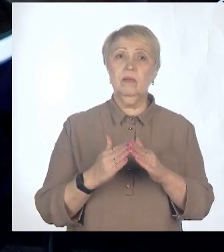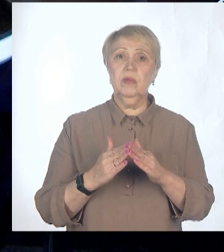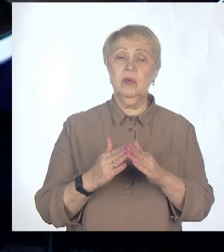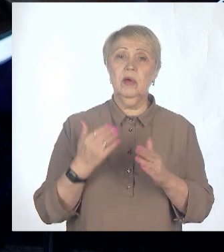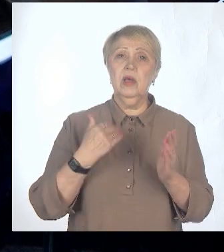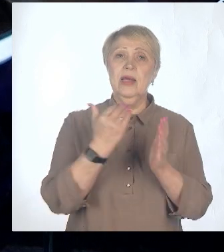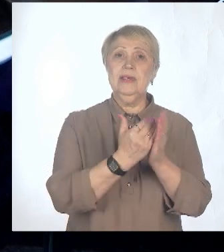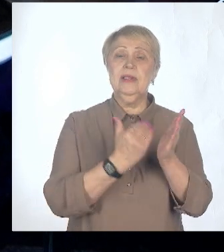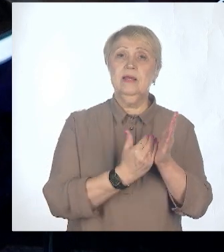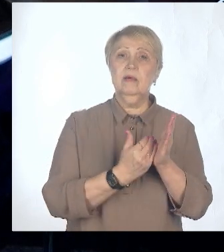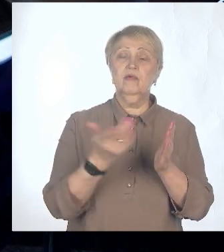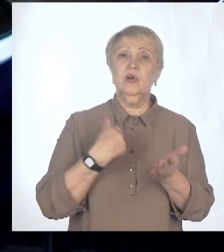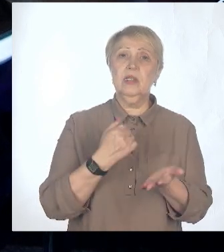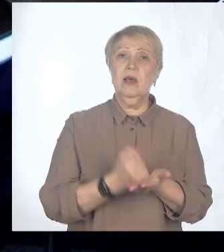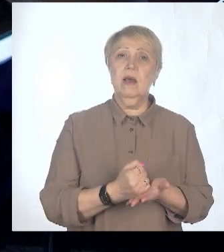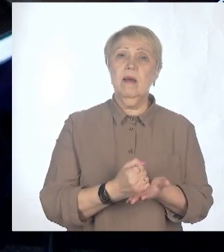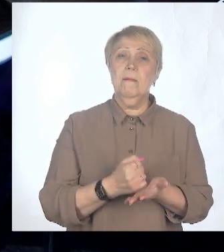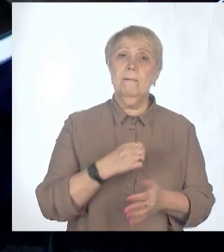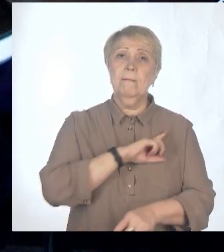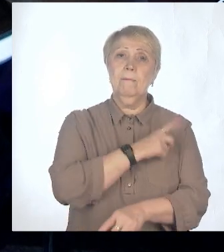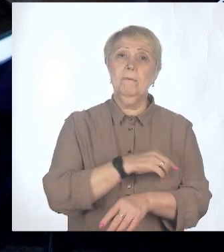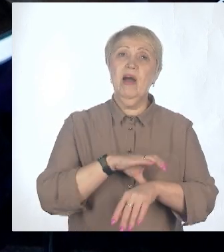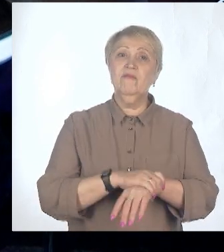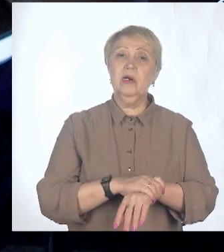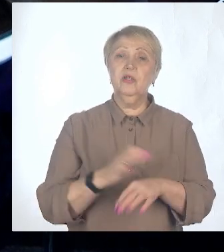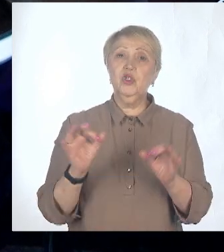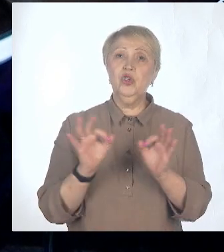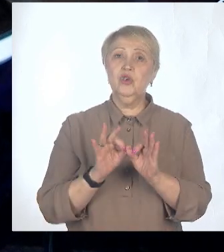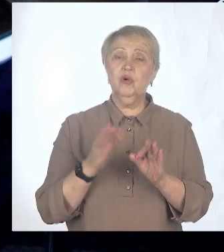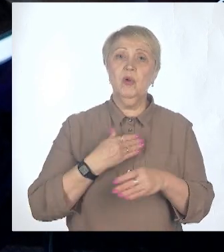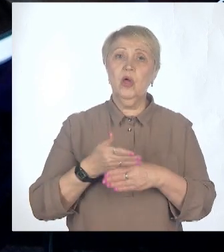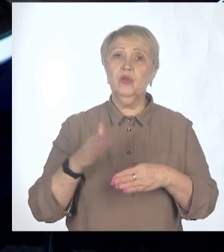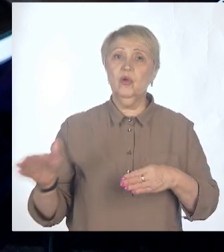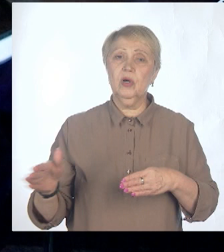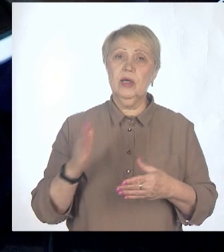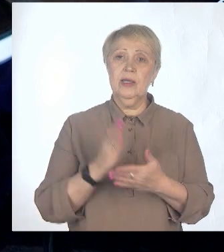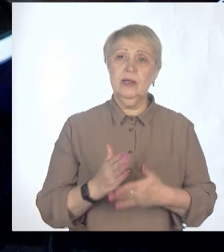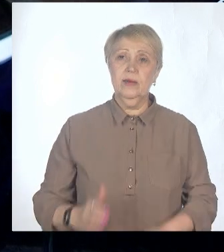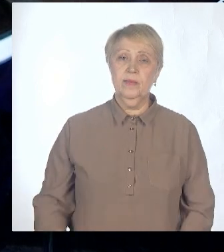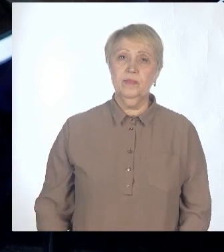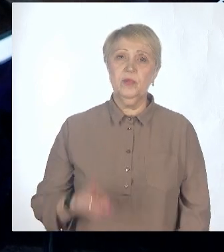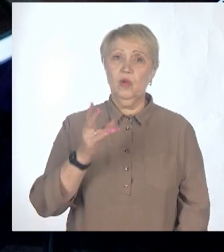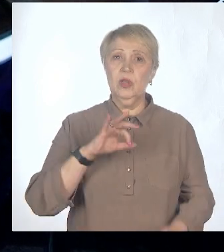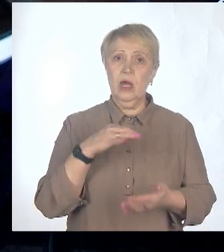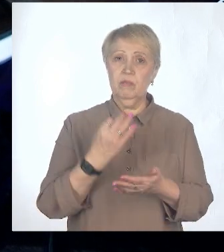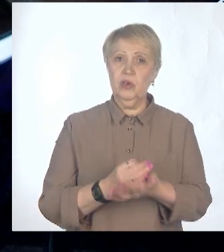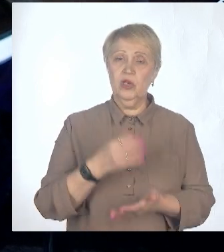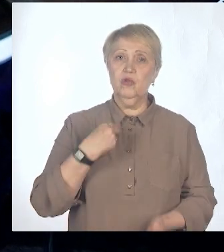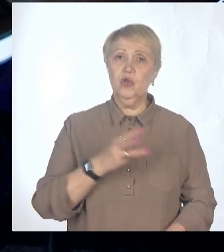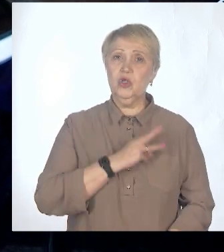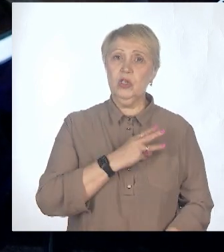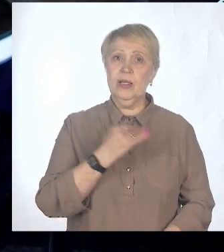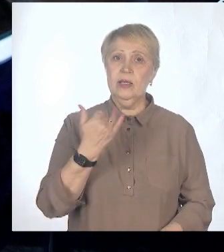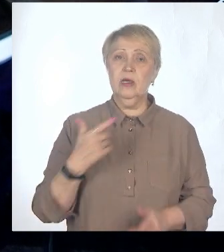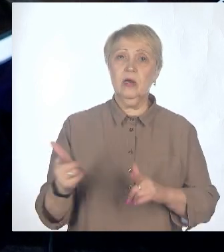Статистики именно по фактическому оттоку у нас, к сожалению, нет. Есть соискатели, которые отмечают желание и